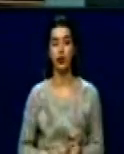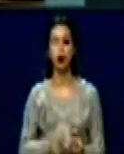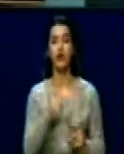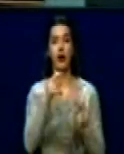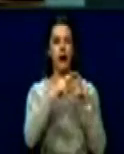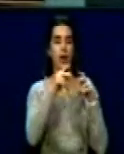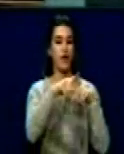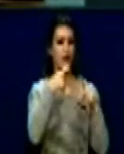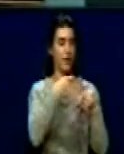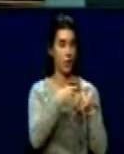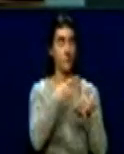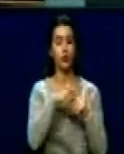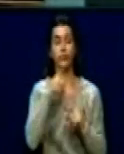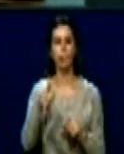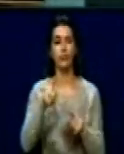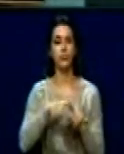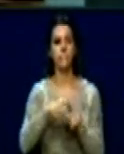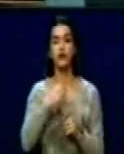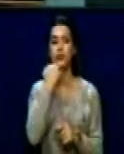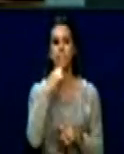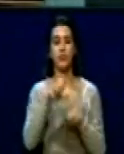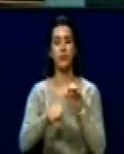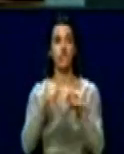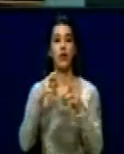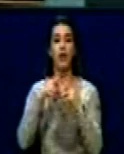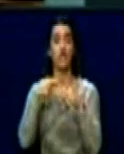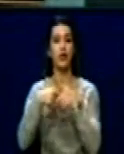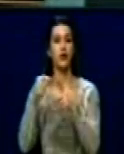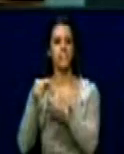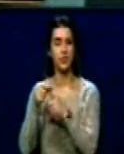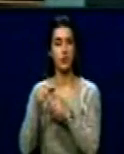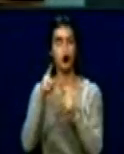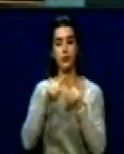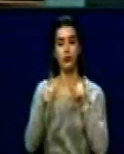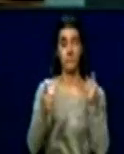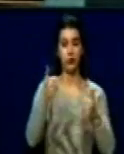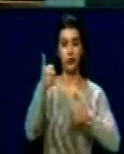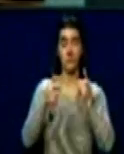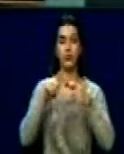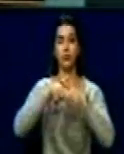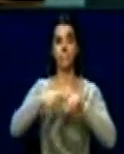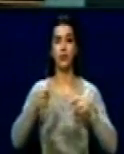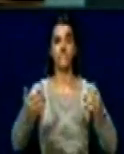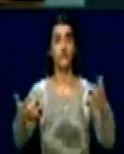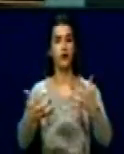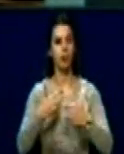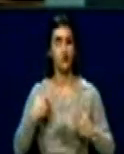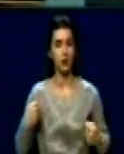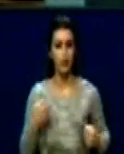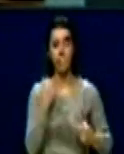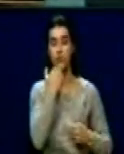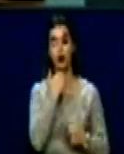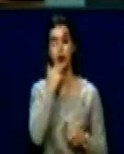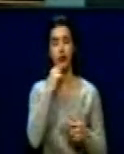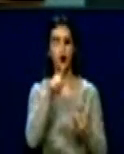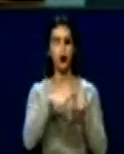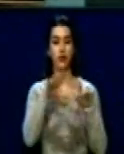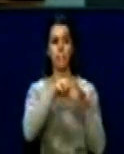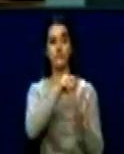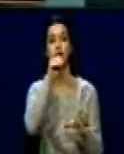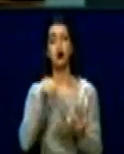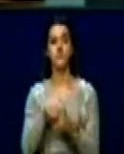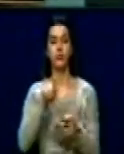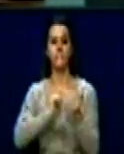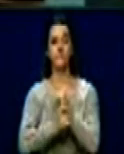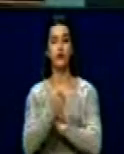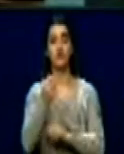ATK-s dhe agjensionit kosovar të privatizim, prej cilit do t'i marri një pjesë të parave, të privatizimit për ta futur dhe shëndrua në